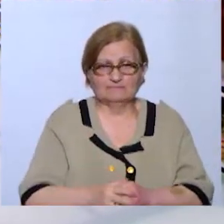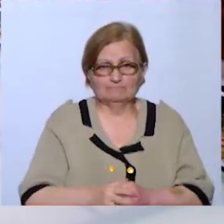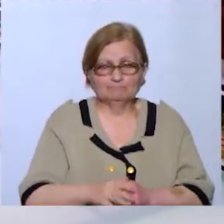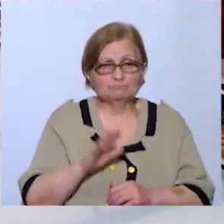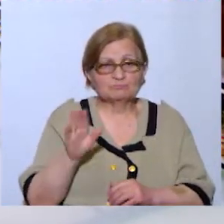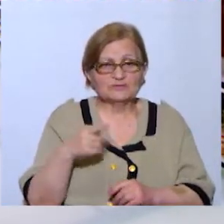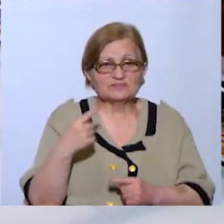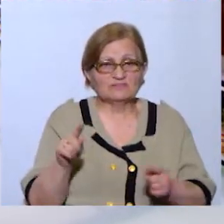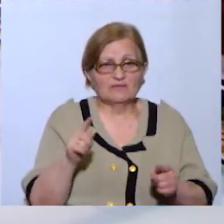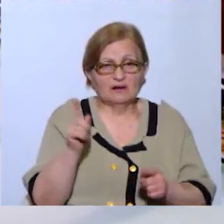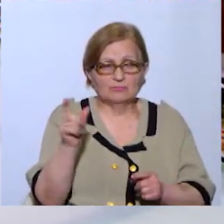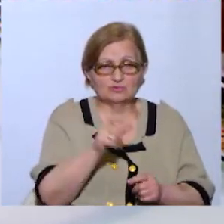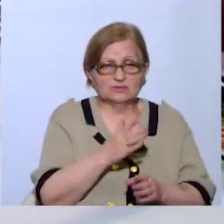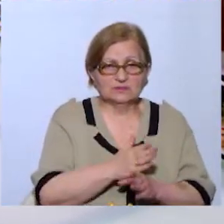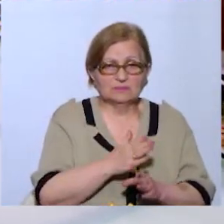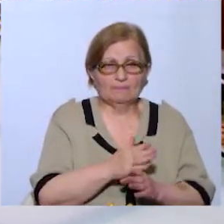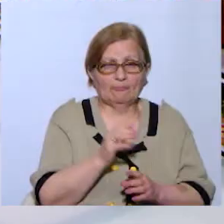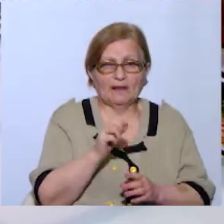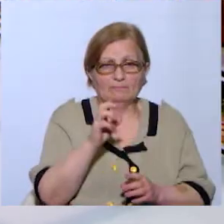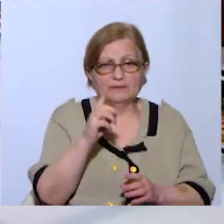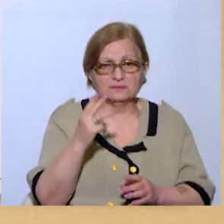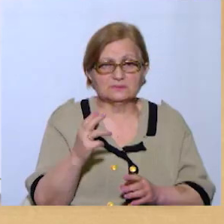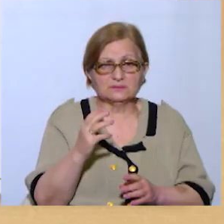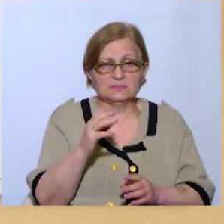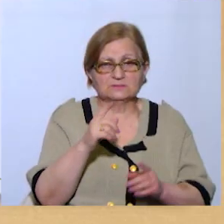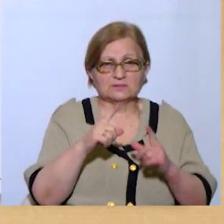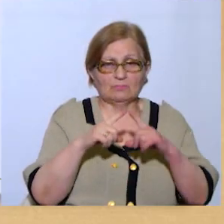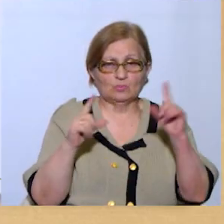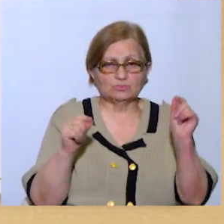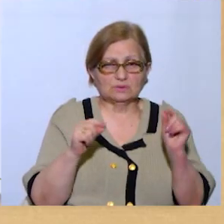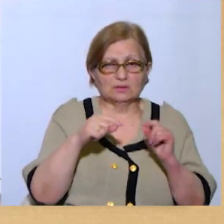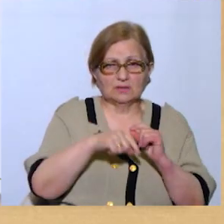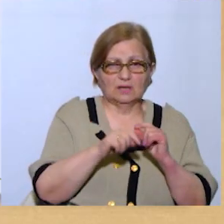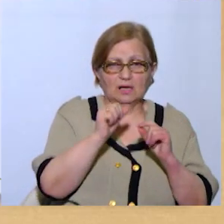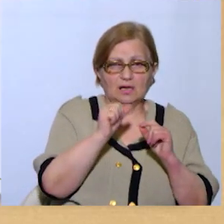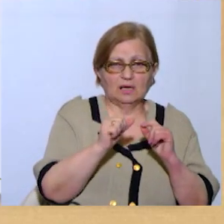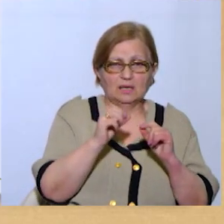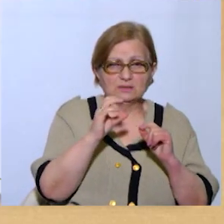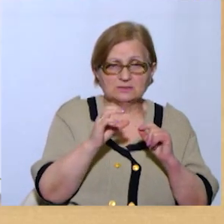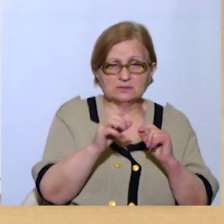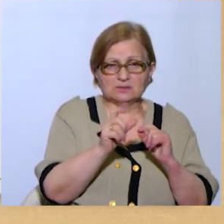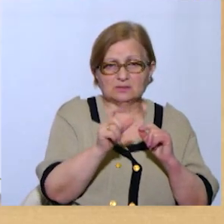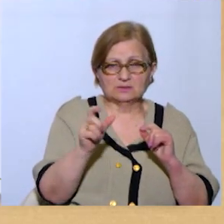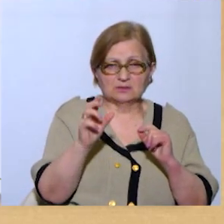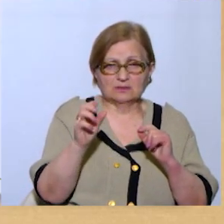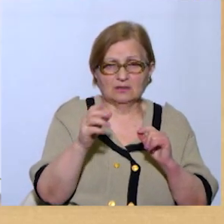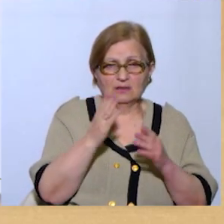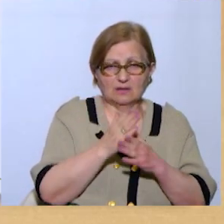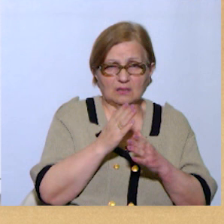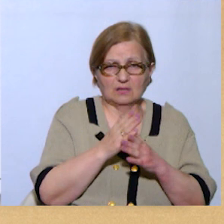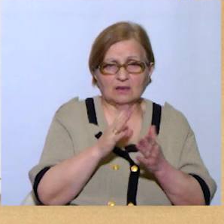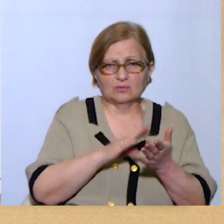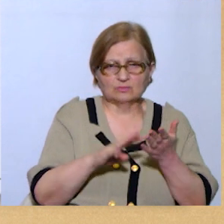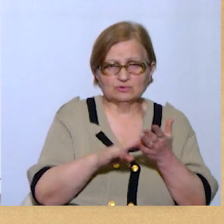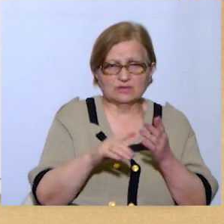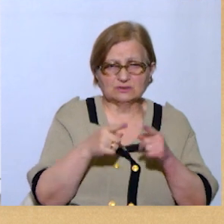შემდეგი ამოცანა გვაქვს ასეთი. ABC სამკუთხედში, სადაც AC და CB 6 სადარვის ტოლია და კუთხე C